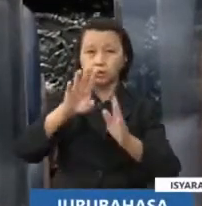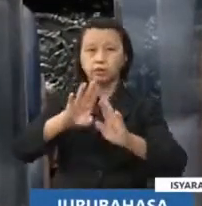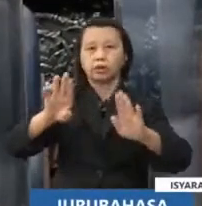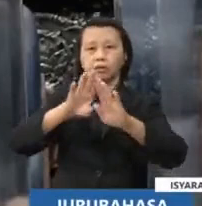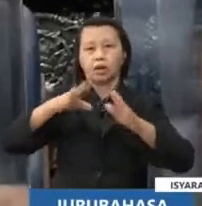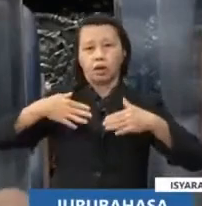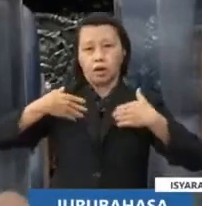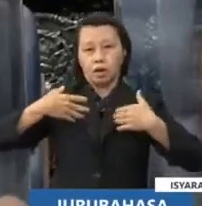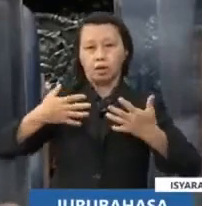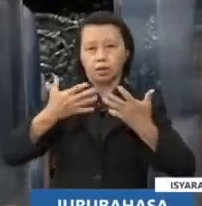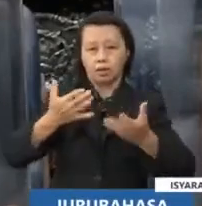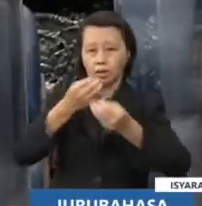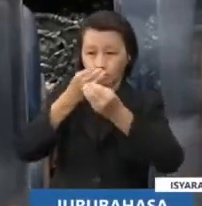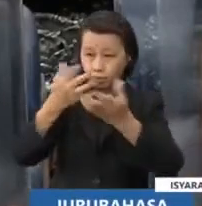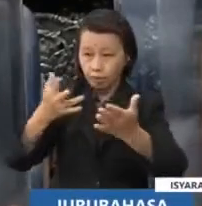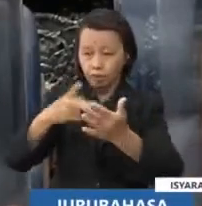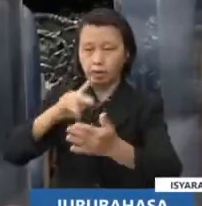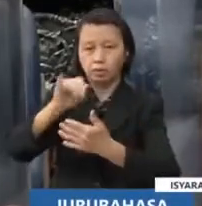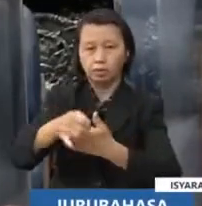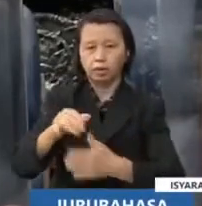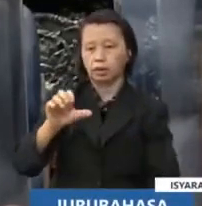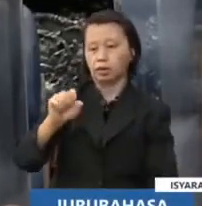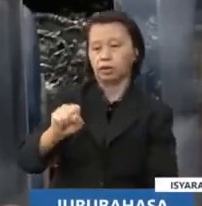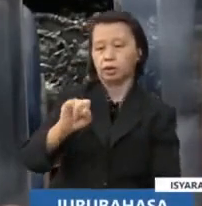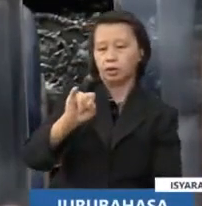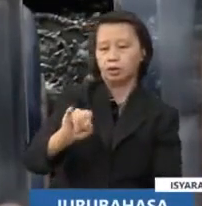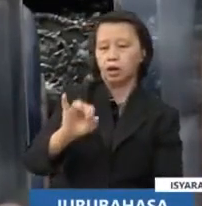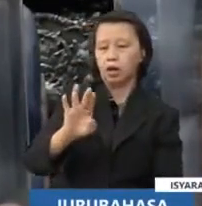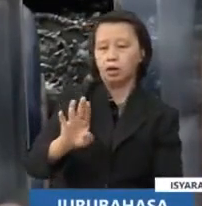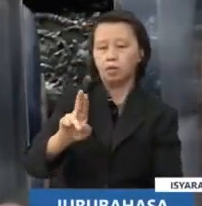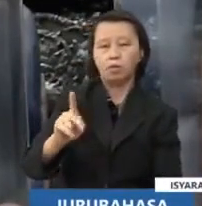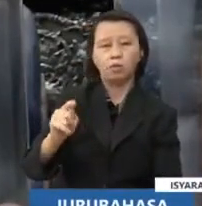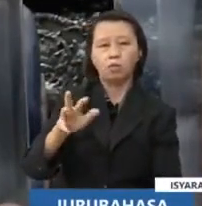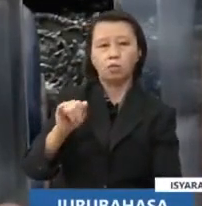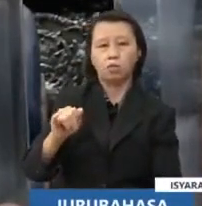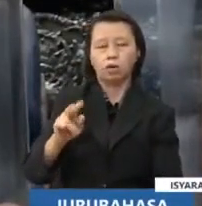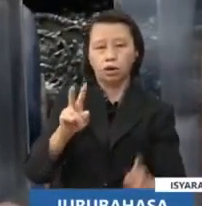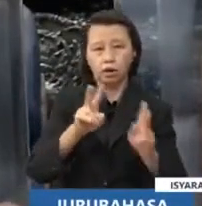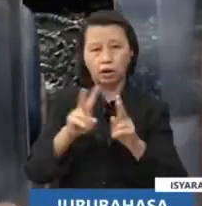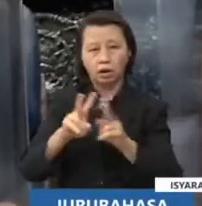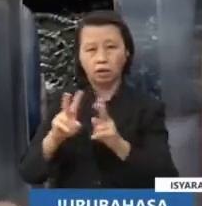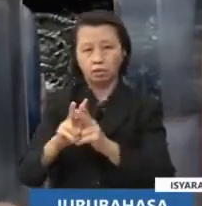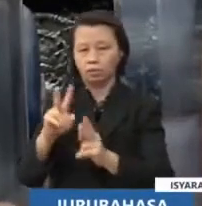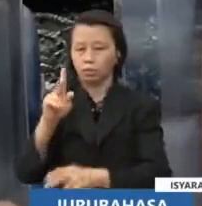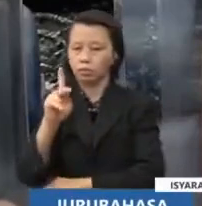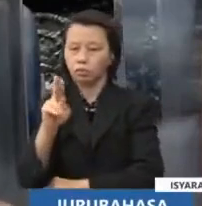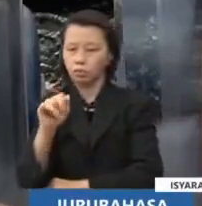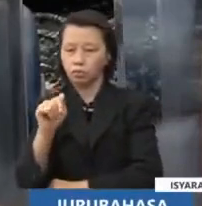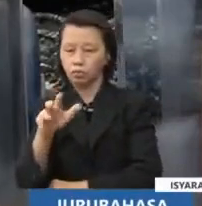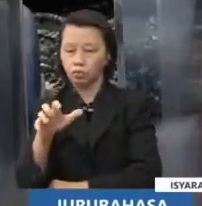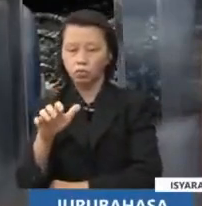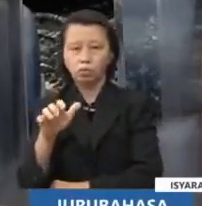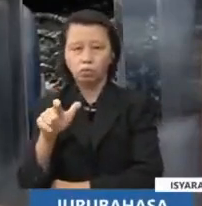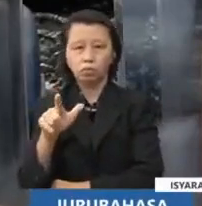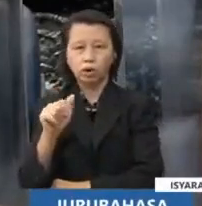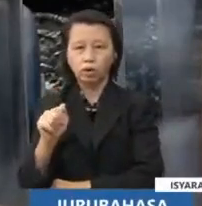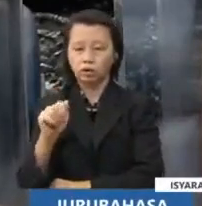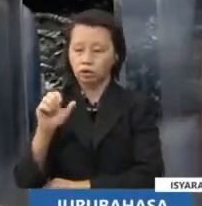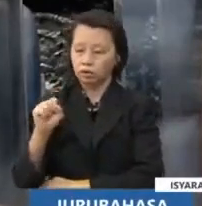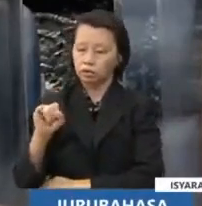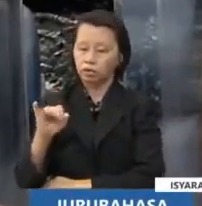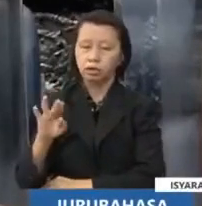Zainal malem juga pada yang pomade tentang Project disebut ialah di kampungku Wales Ibu tibagan mirip gajah